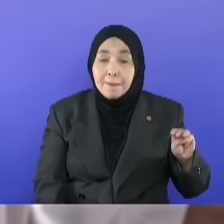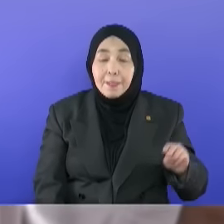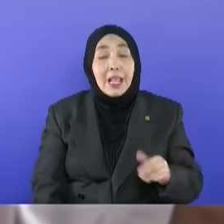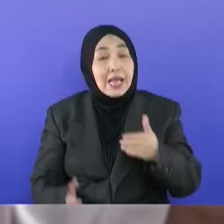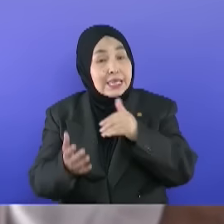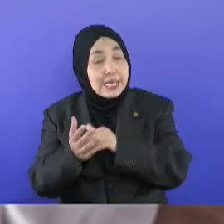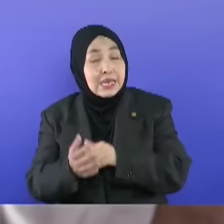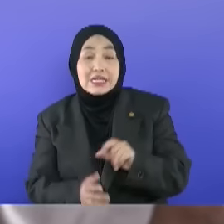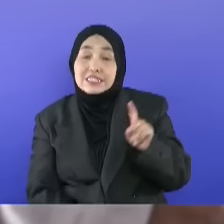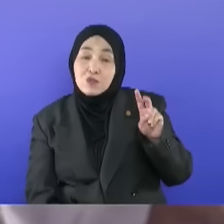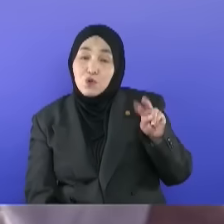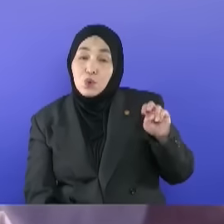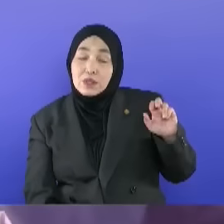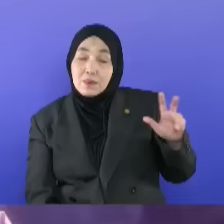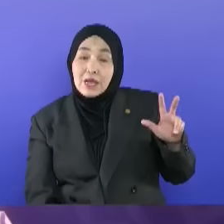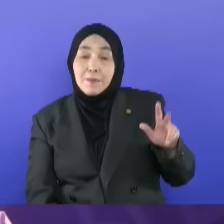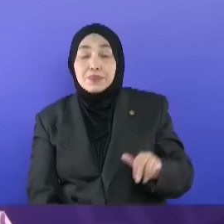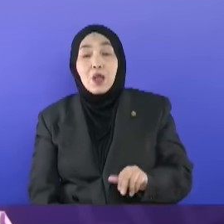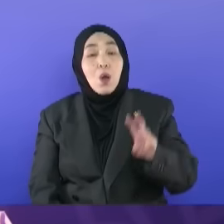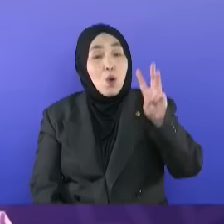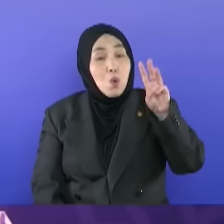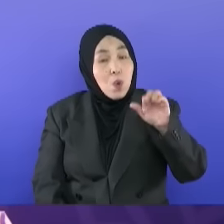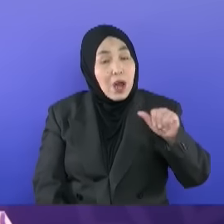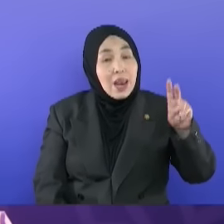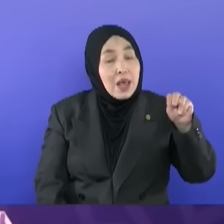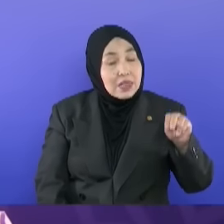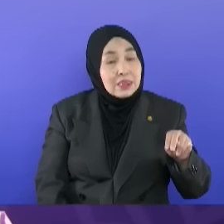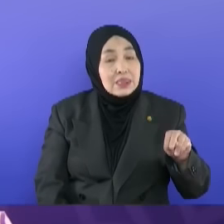sekali lagi. Satu dua mula